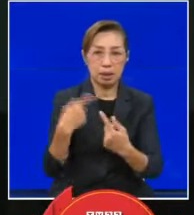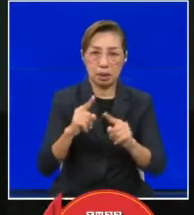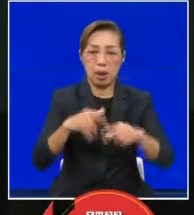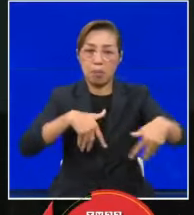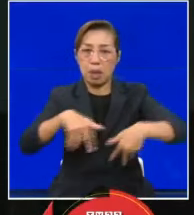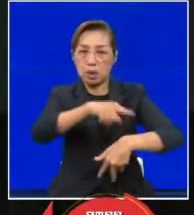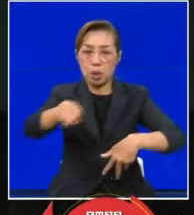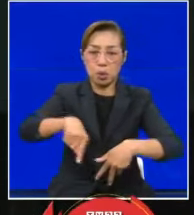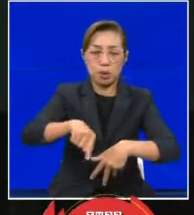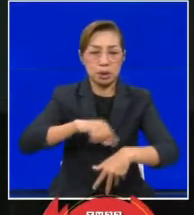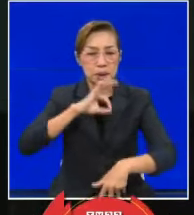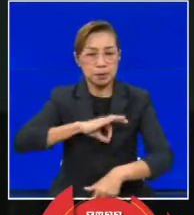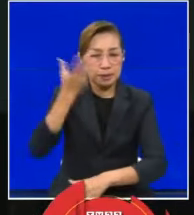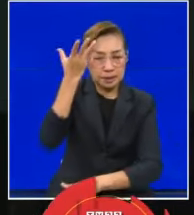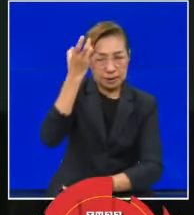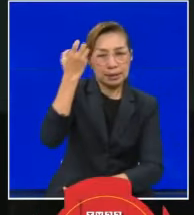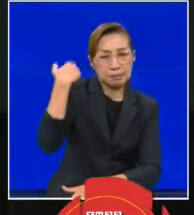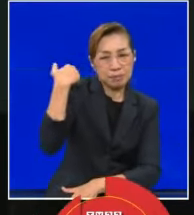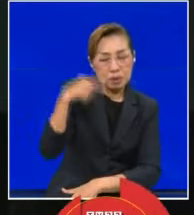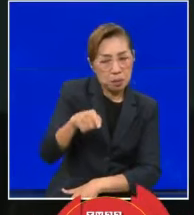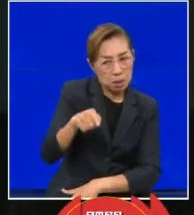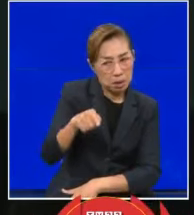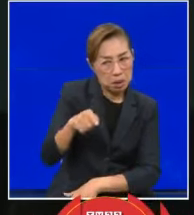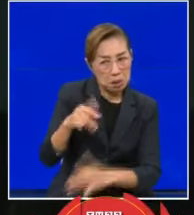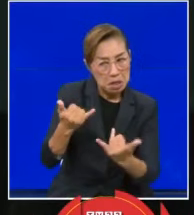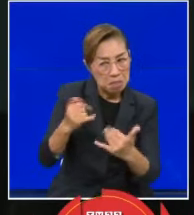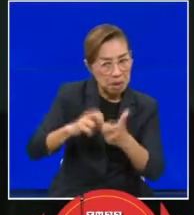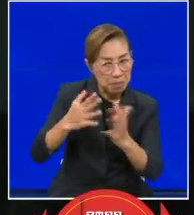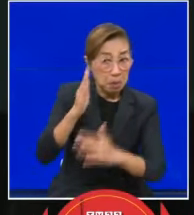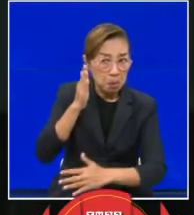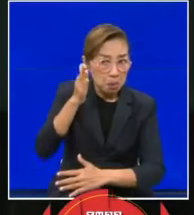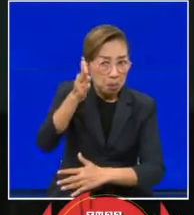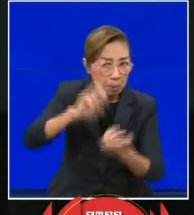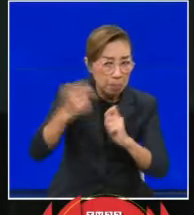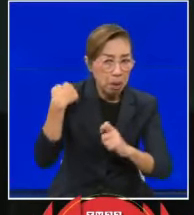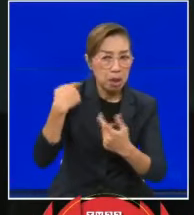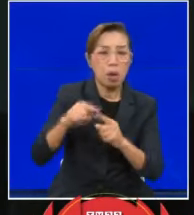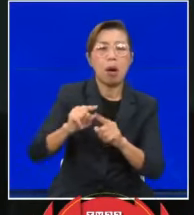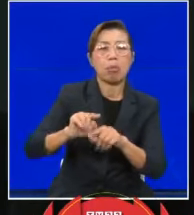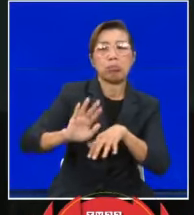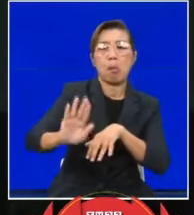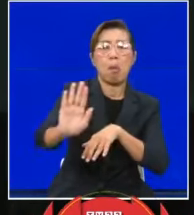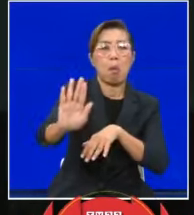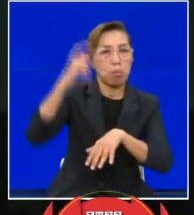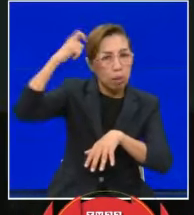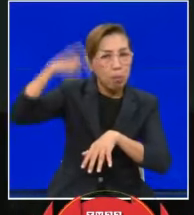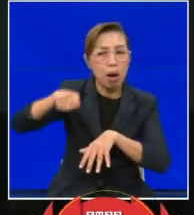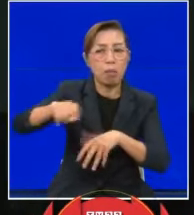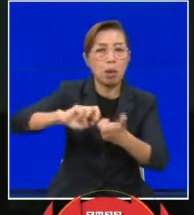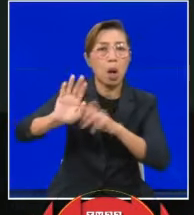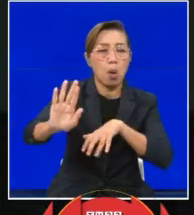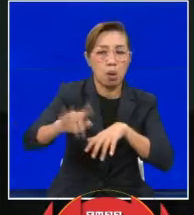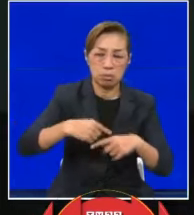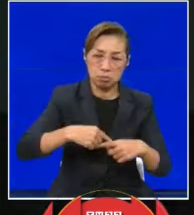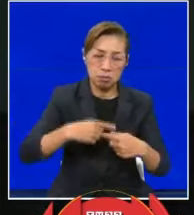มีความกังวลอยู่บ้างว่าในอนาคตจะเกิดอะไรขึ้นแต่อันนี้ก็เป็นเรื่องภายใน ภายในของเมียนมานะครับซึ่งเราก็คิดว่า